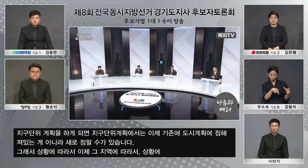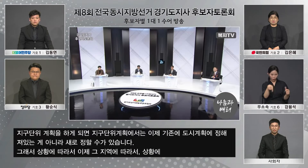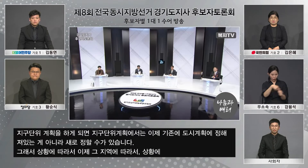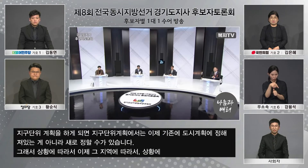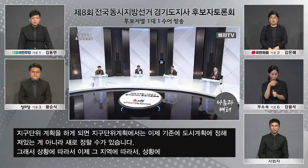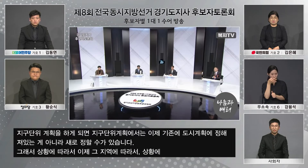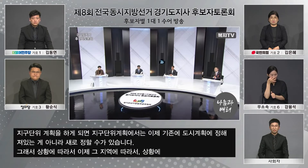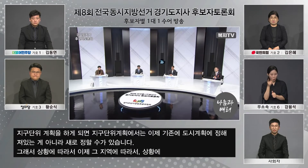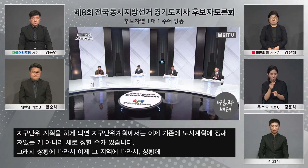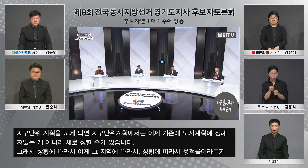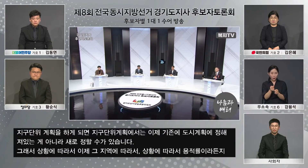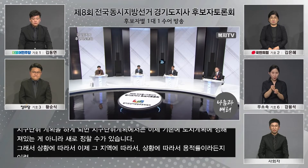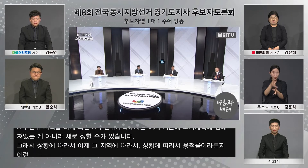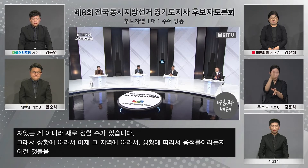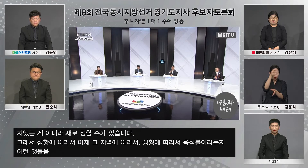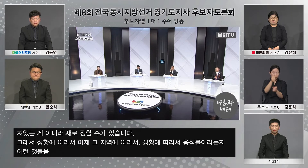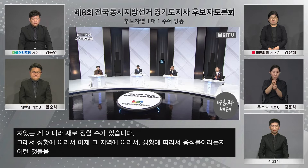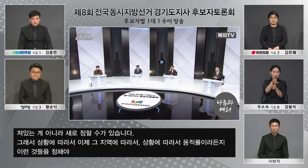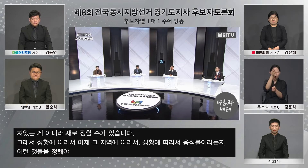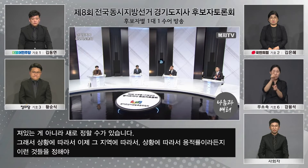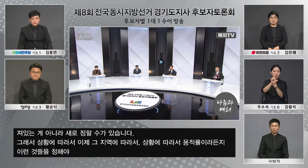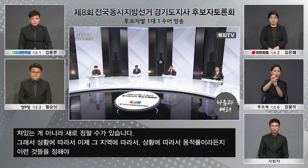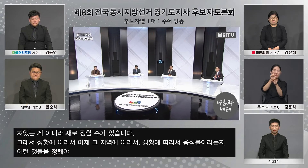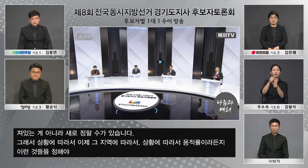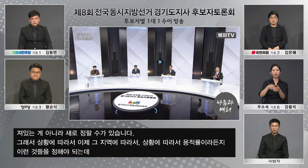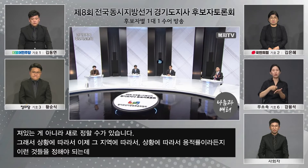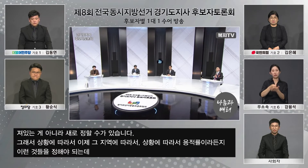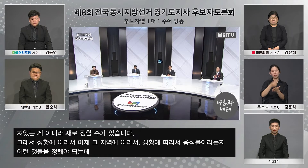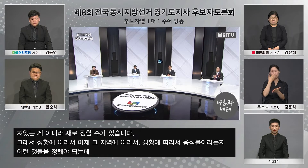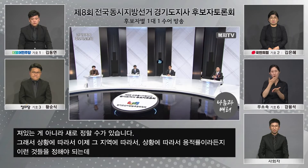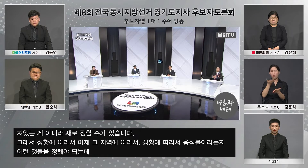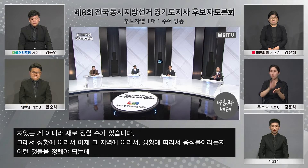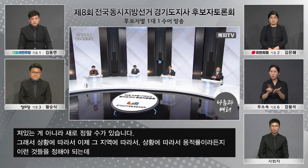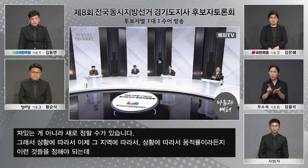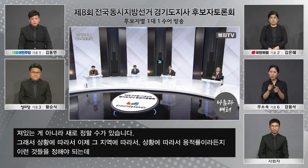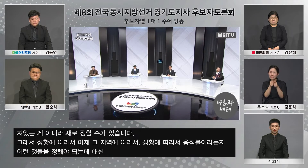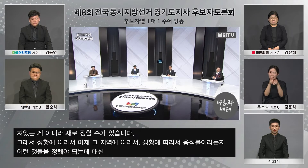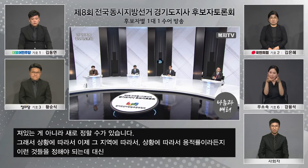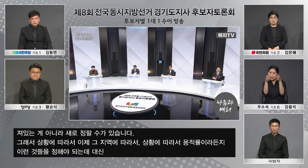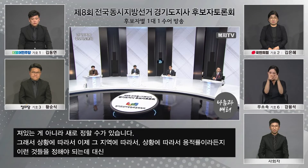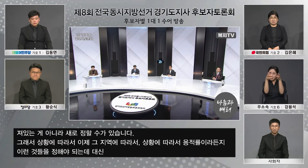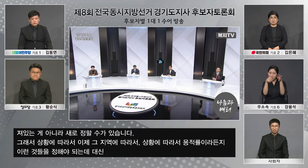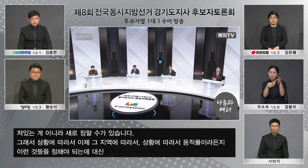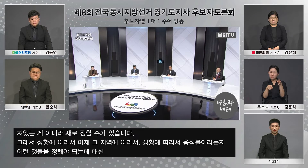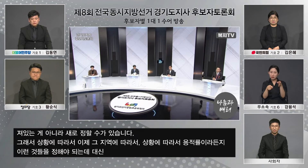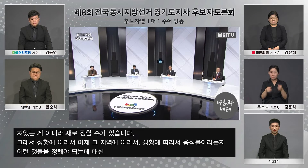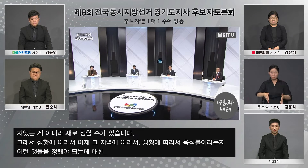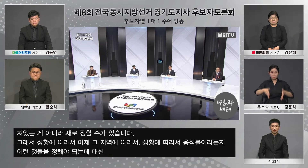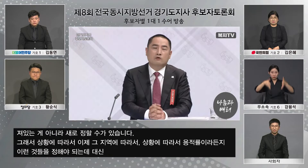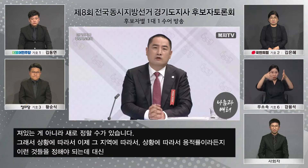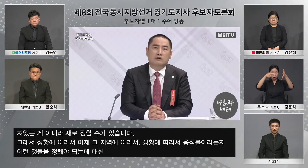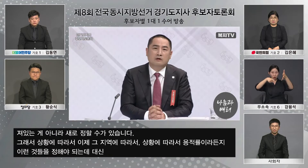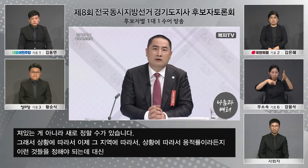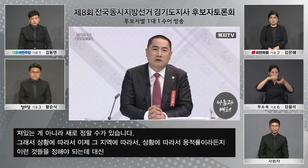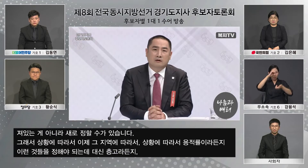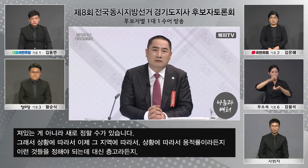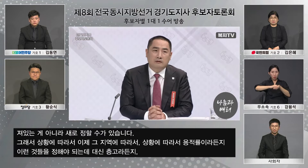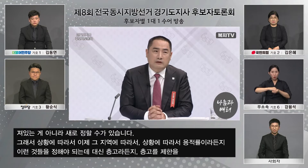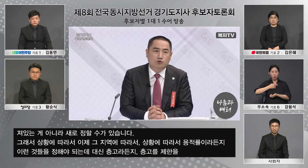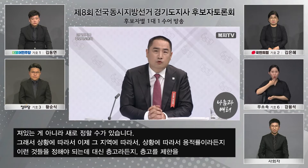정해야 되는데 대신 이제 층고라든지 층고를 좀 제한을 안 하면